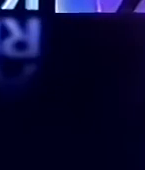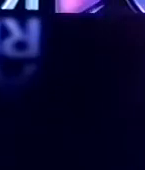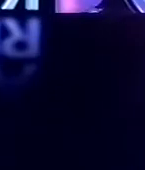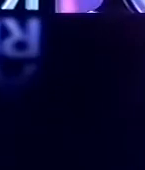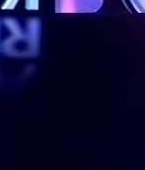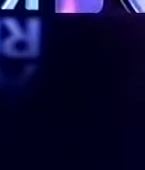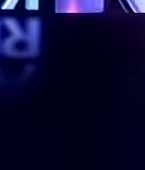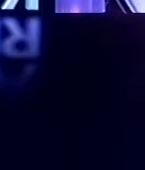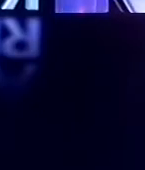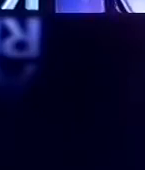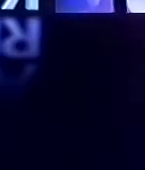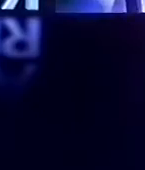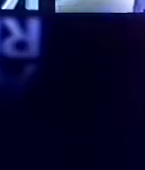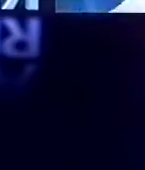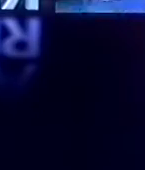Музика